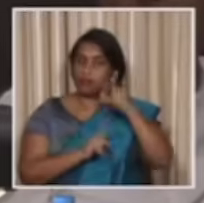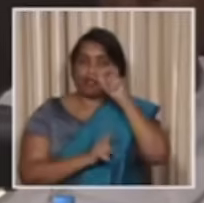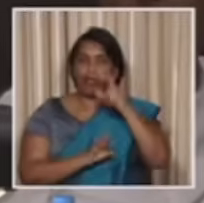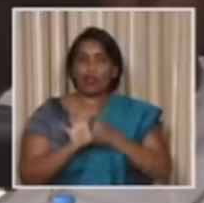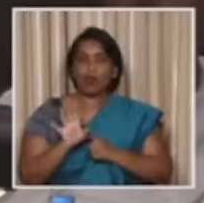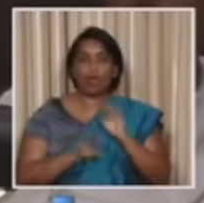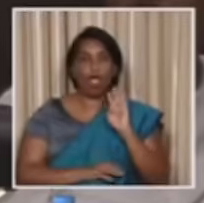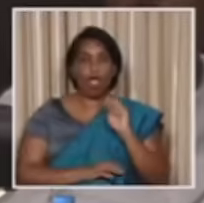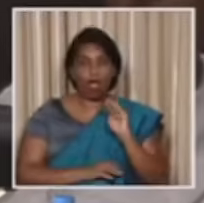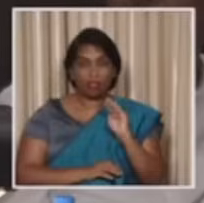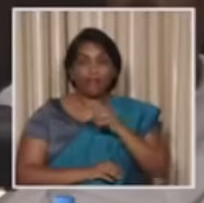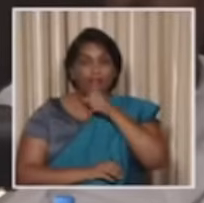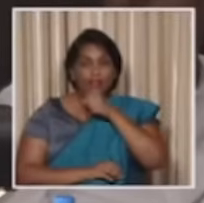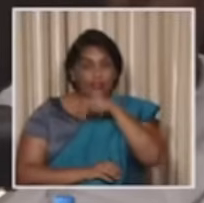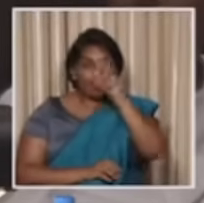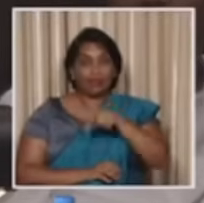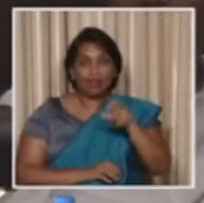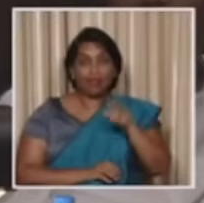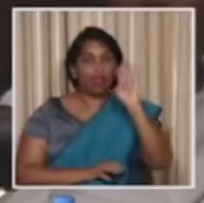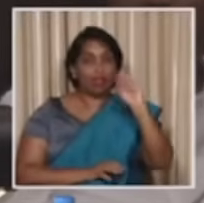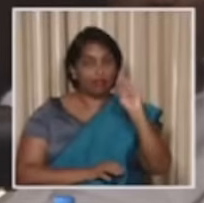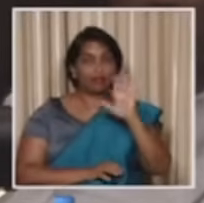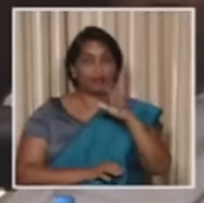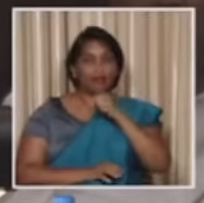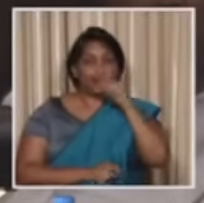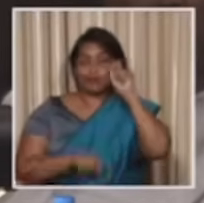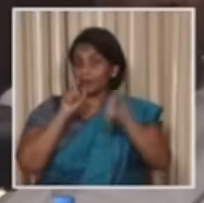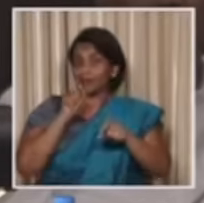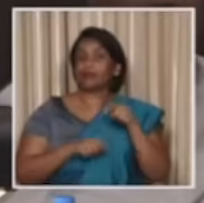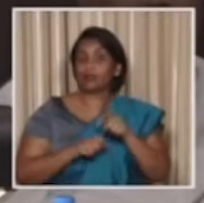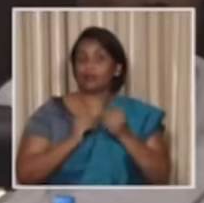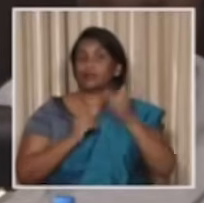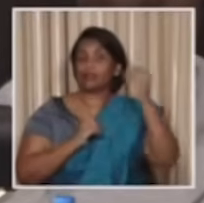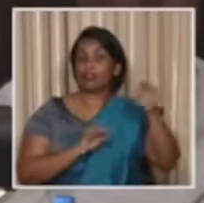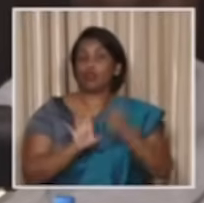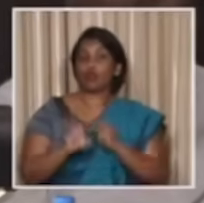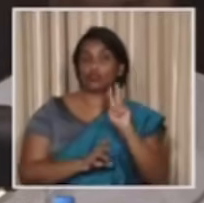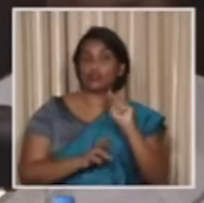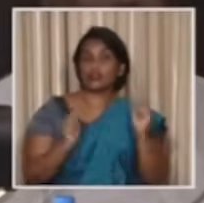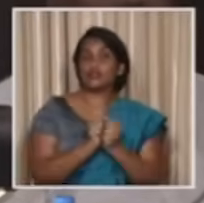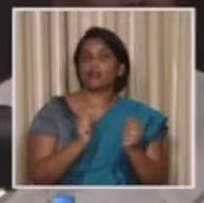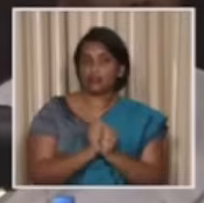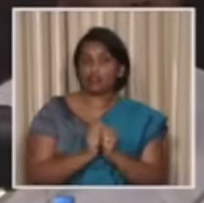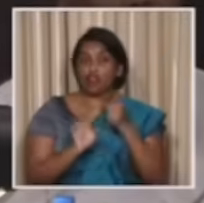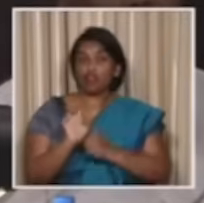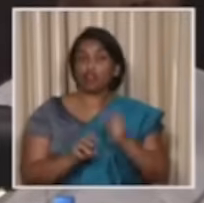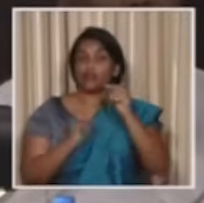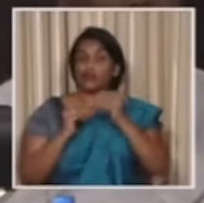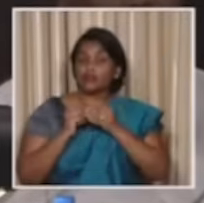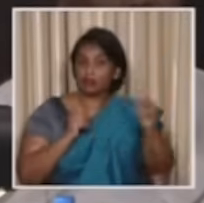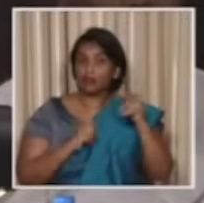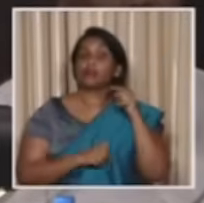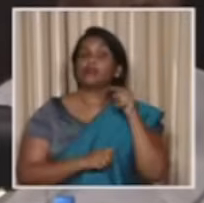අවුරුදු 40ක විතර වයස කට්ටියට අවුරුදු 40ක විතර වයස කට්ටියට තව තියෙනවා අවුරුදු 20ක් වැඩ කරන්න ඒ අවුරුදු 20දි